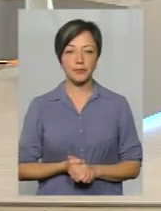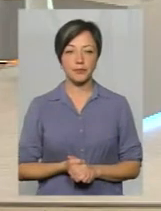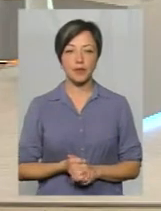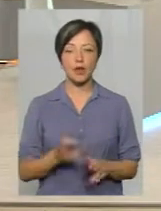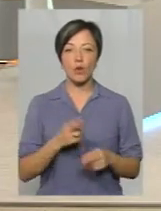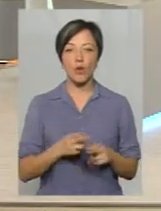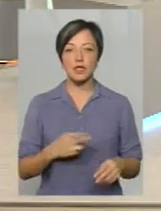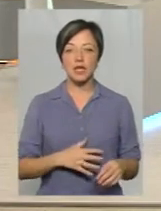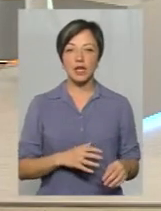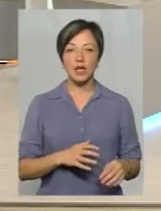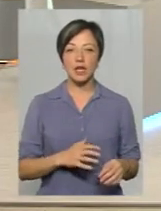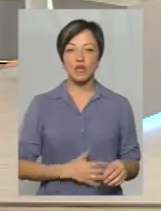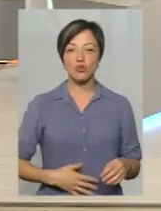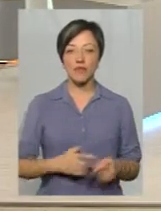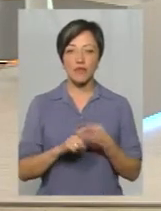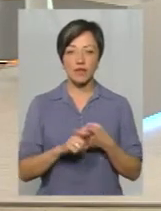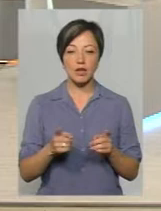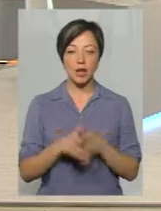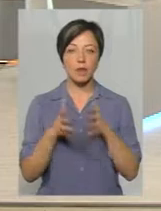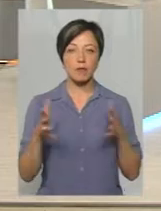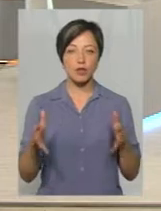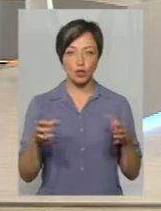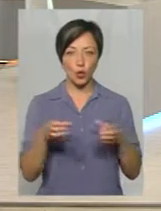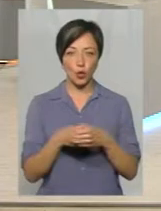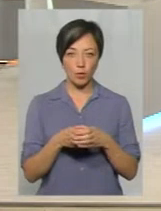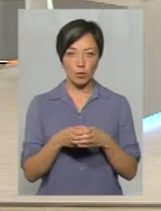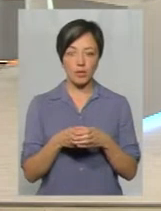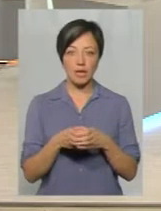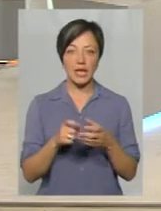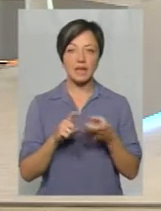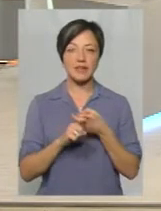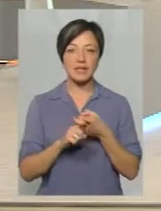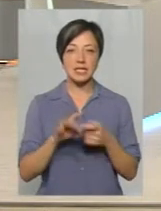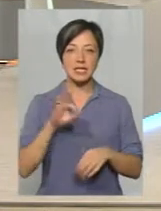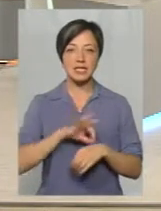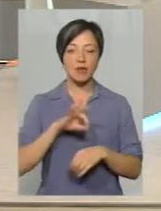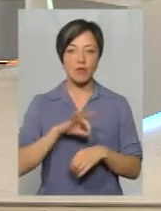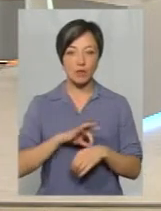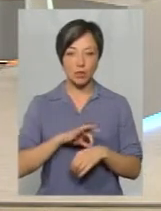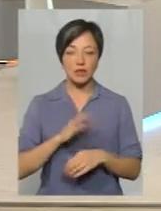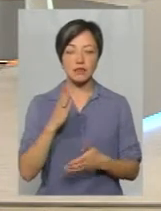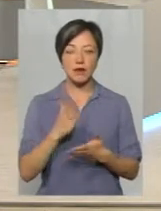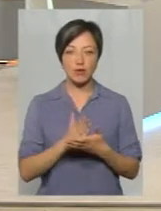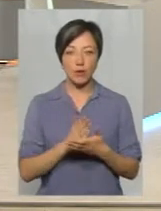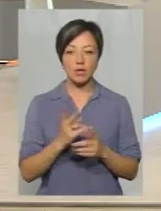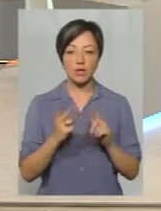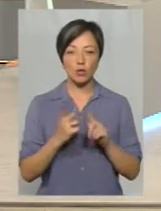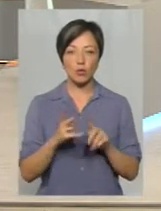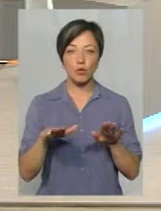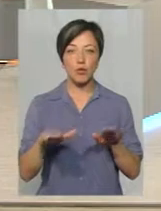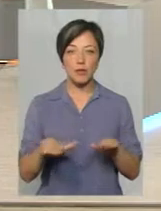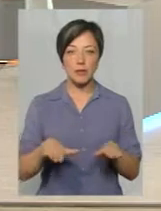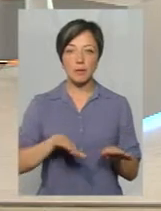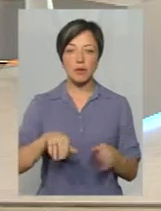Гострі кишкові інфекції – це одна з найбільших груп таких інфекційних захворювань. Вони знаходяться на другому місці